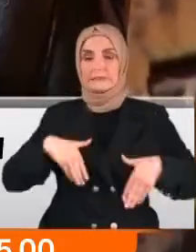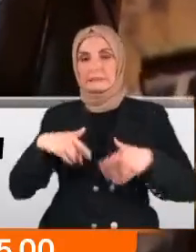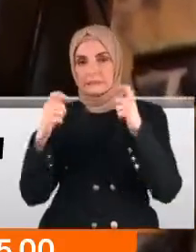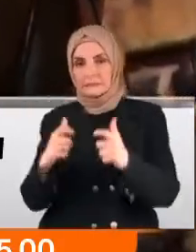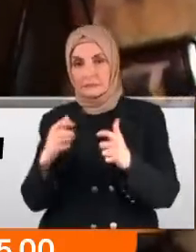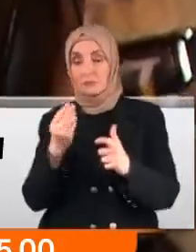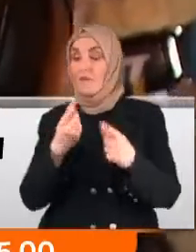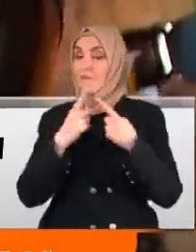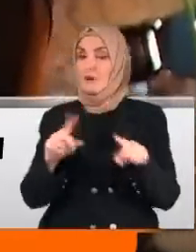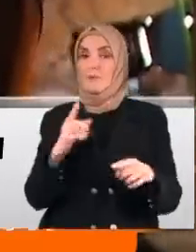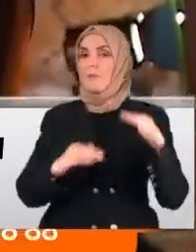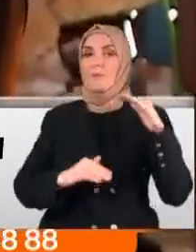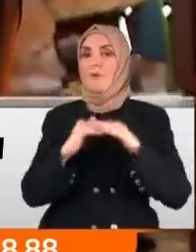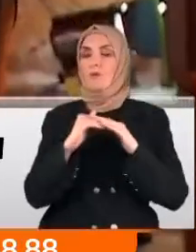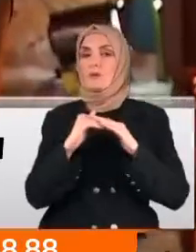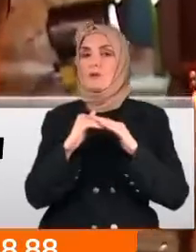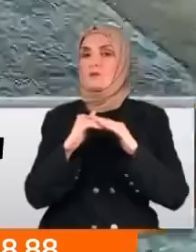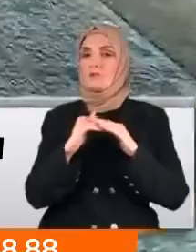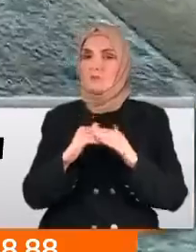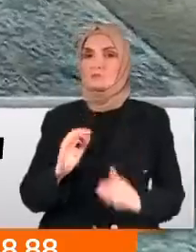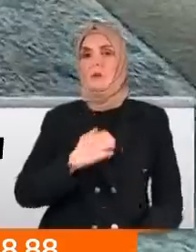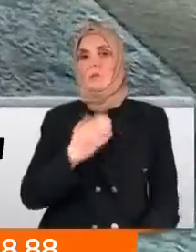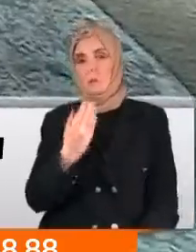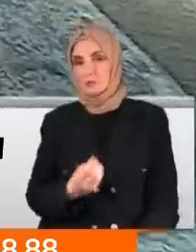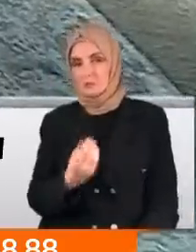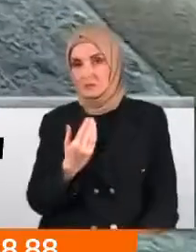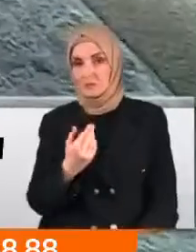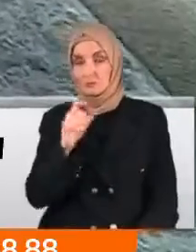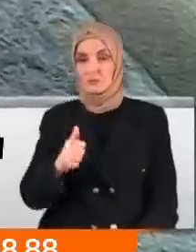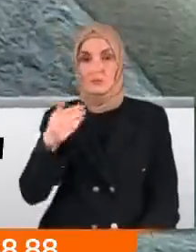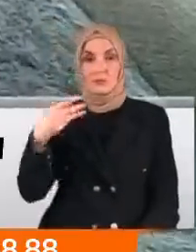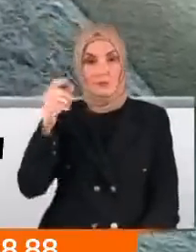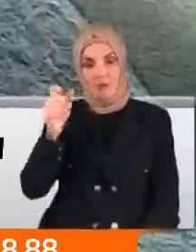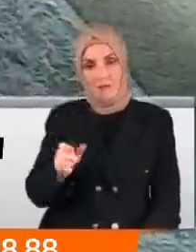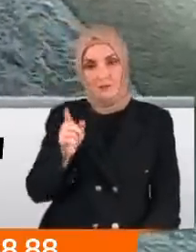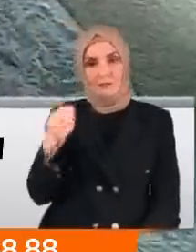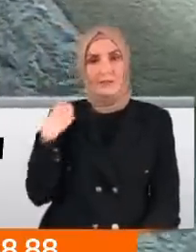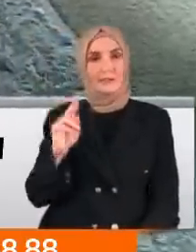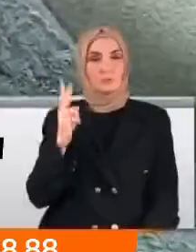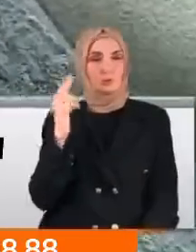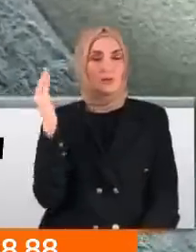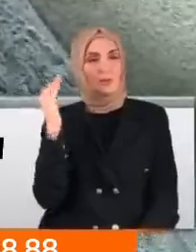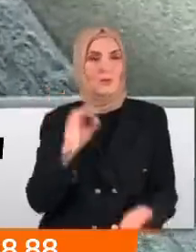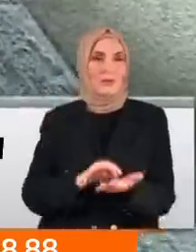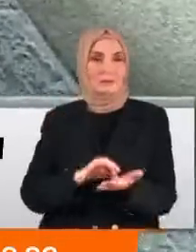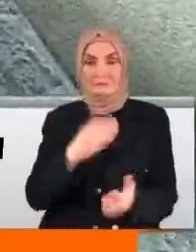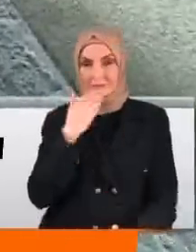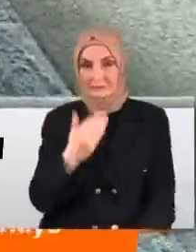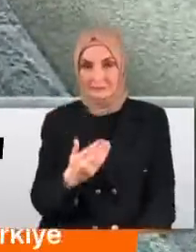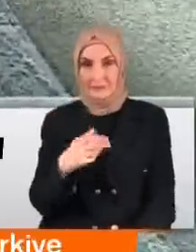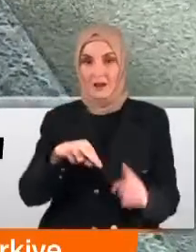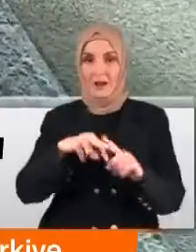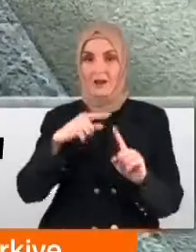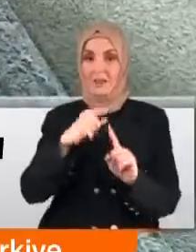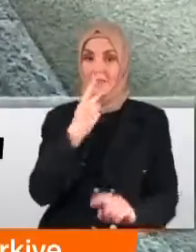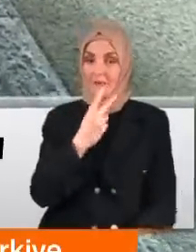farklı bir potansiyele ulaşmış olacağız. Cumhurbaşkanı Erdoğan yeni müjdeler yolda sinyalini ATV A